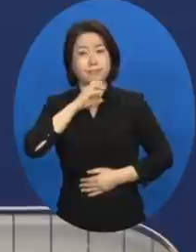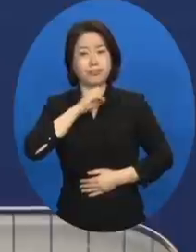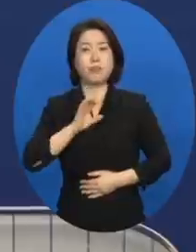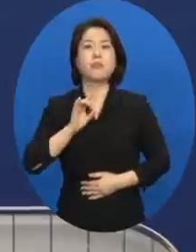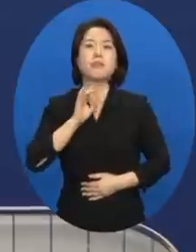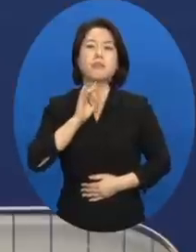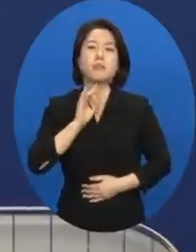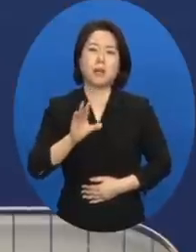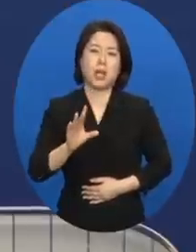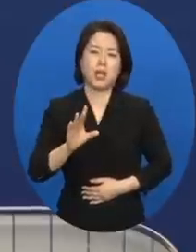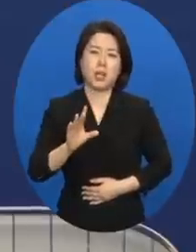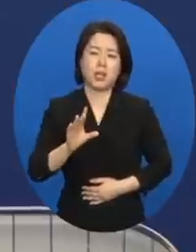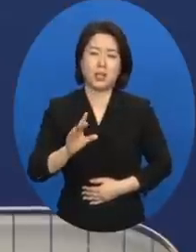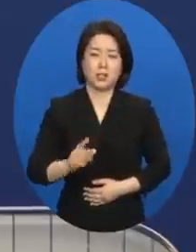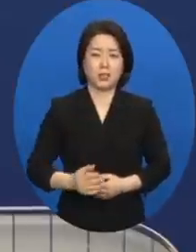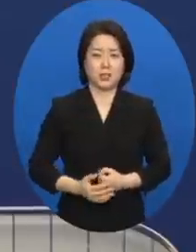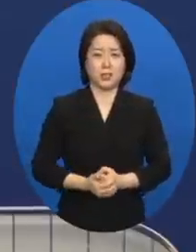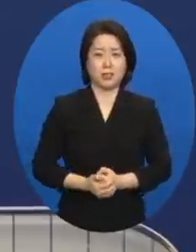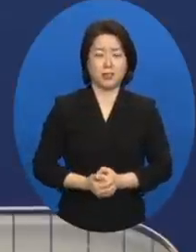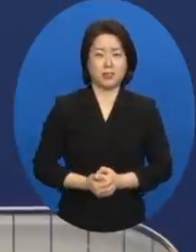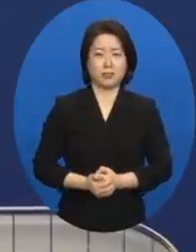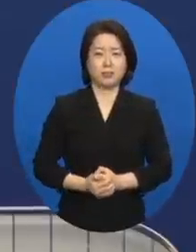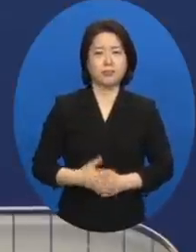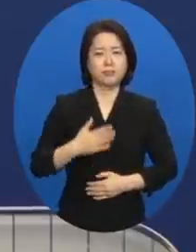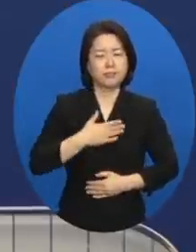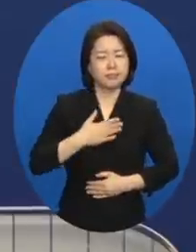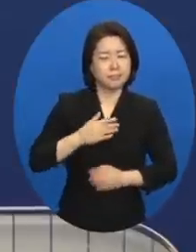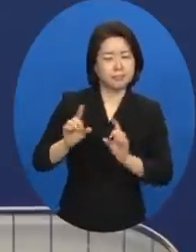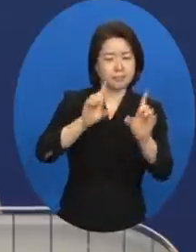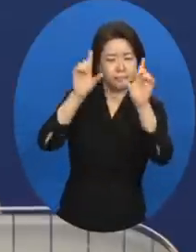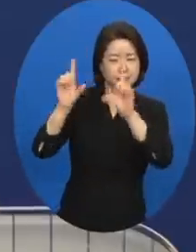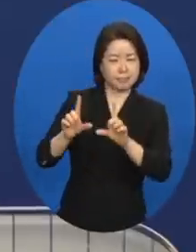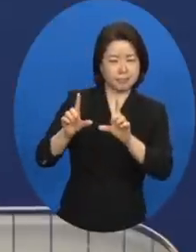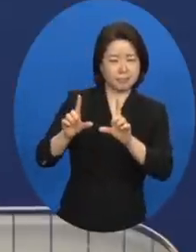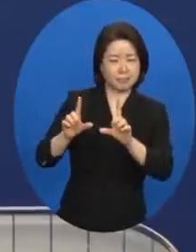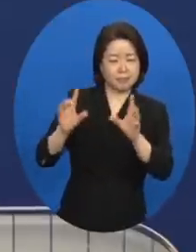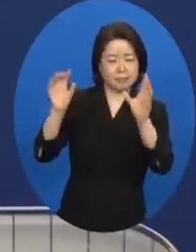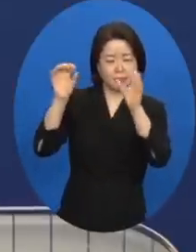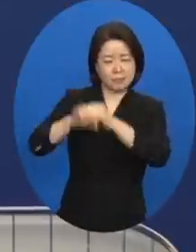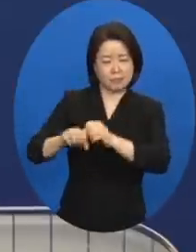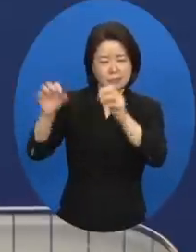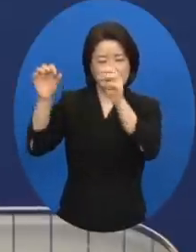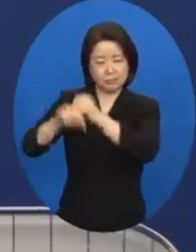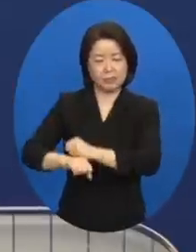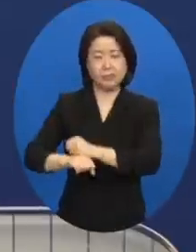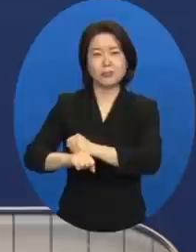한탄만 하면서 내 삶을 망가뜨려